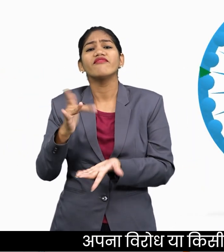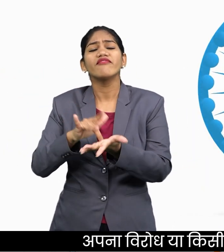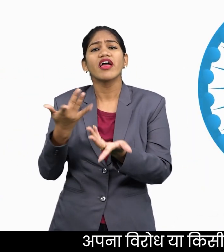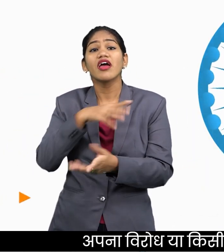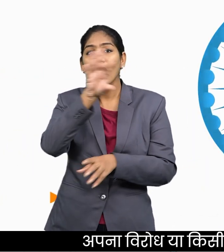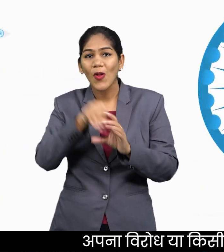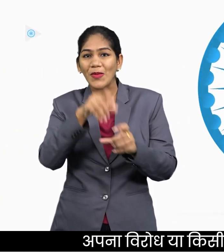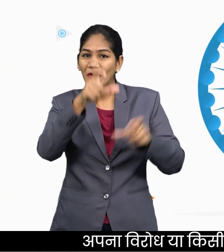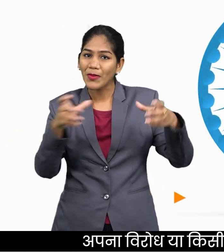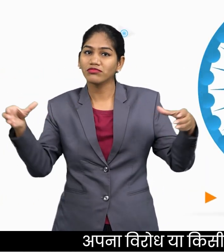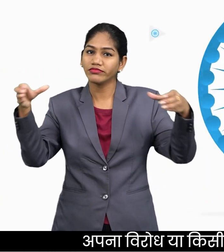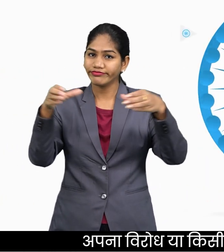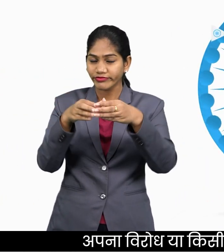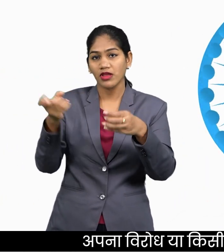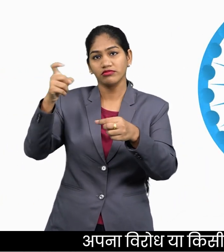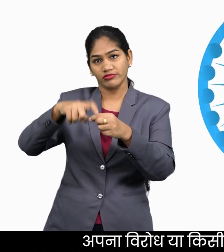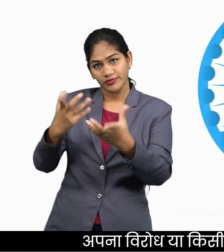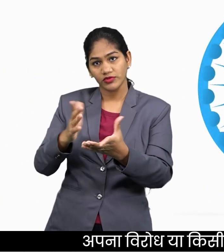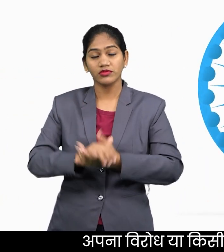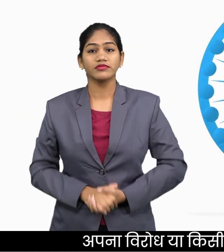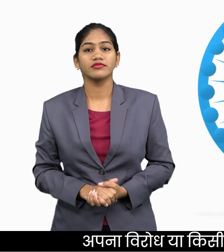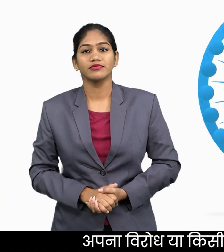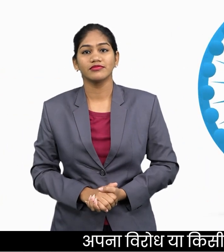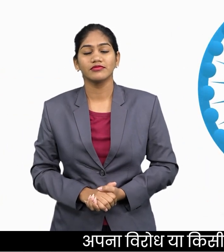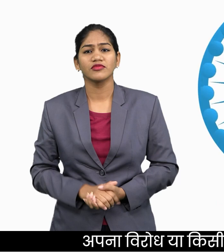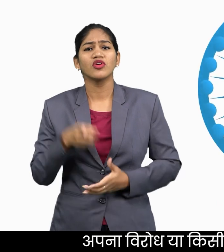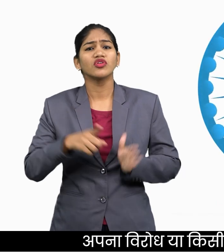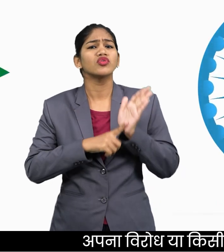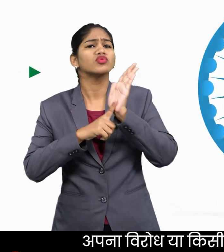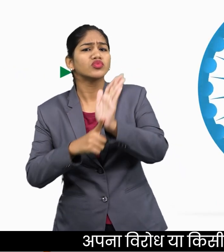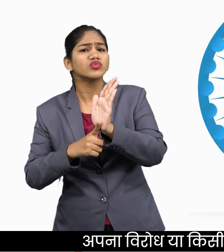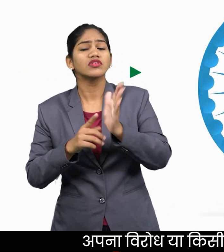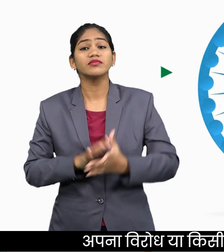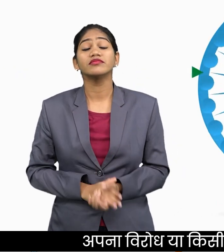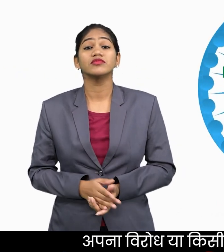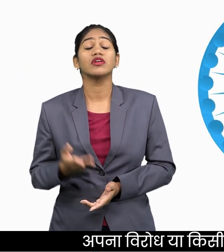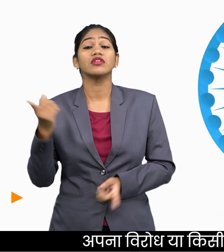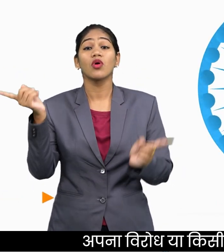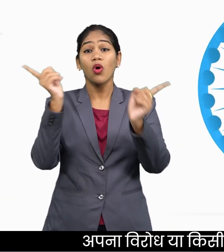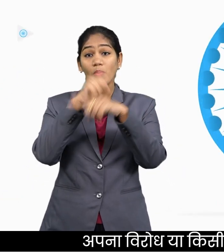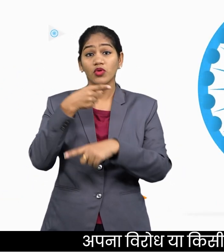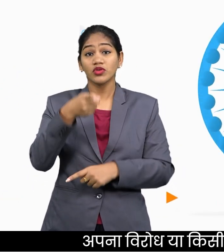विरोध या किसी चीज के लिए अपना समर्थन दिखाने के लिए।